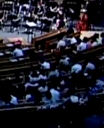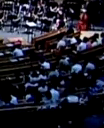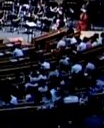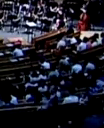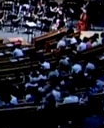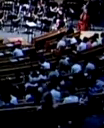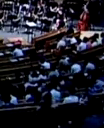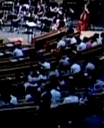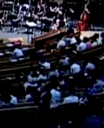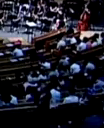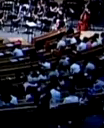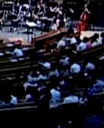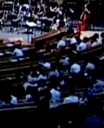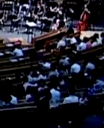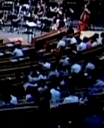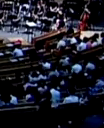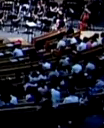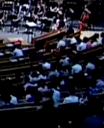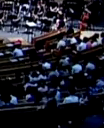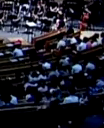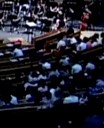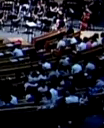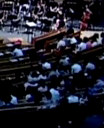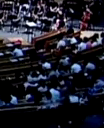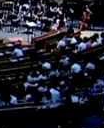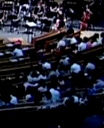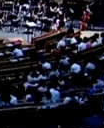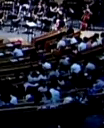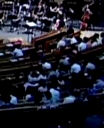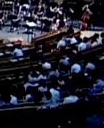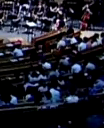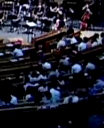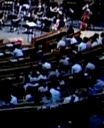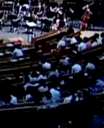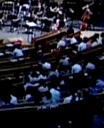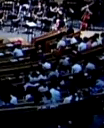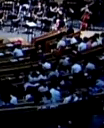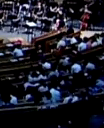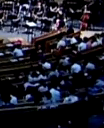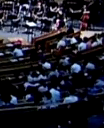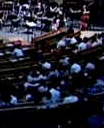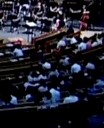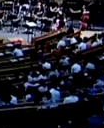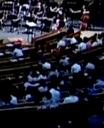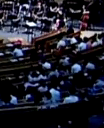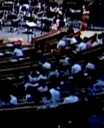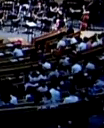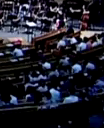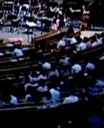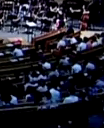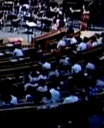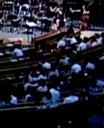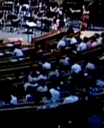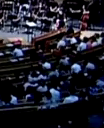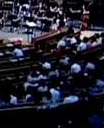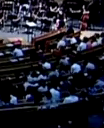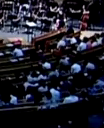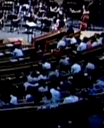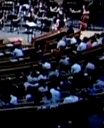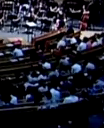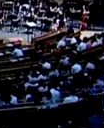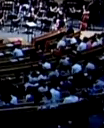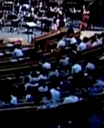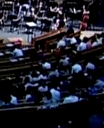의지하며 상호 하며 바라본 아버지 하나님 세상은 우리에게 마음의 상처와 하나니 분노를